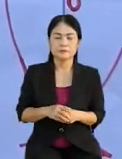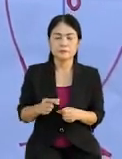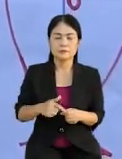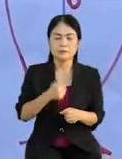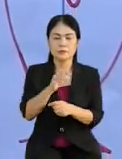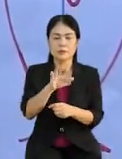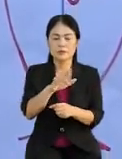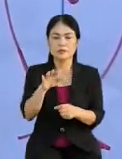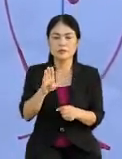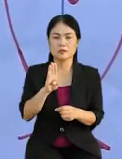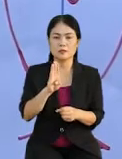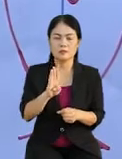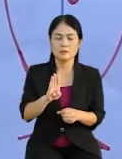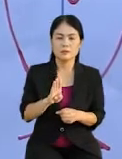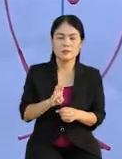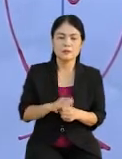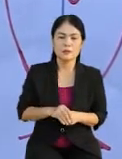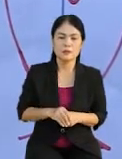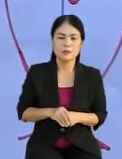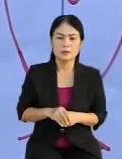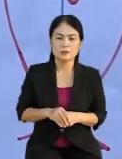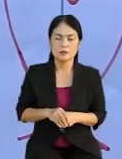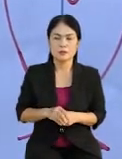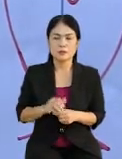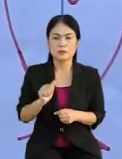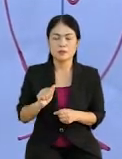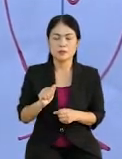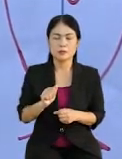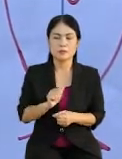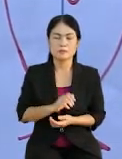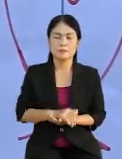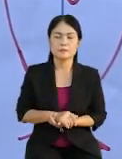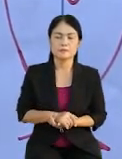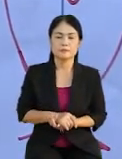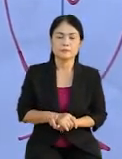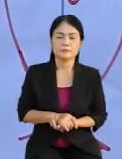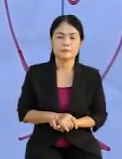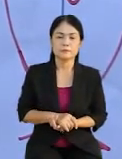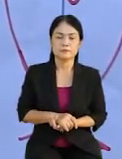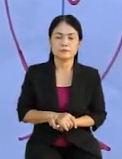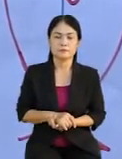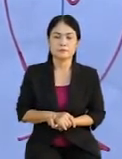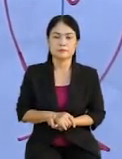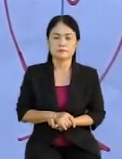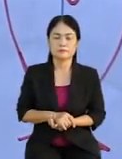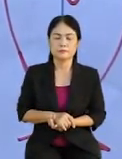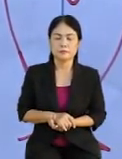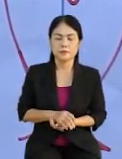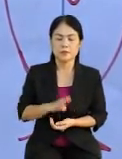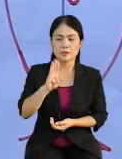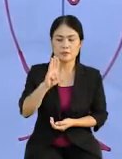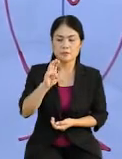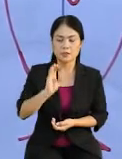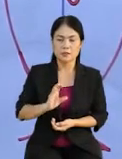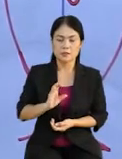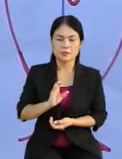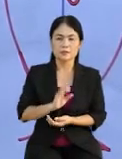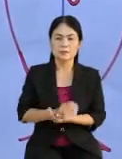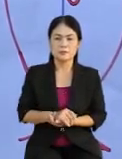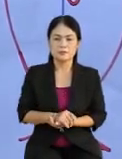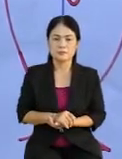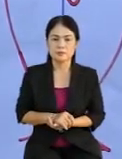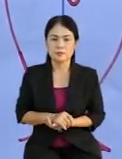số bí anh ấy à số ê chọc nè ở anh ấy à số xin chọc không ai ôn trở lòn ta